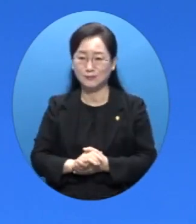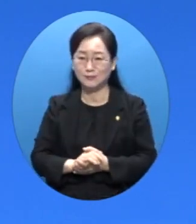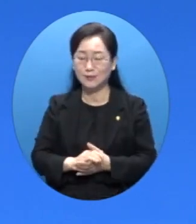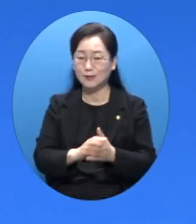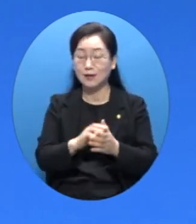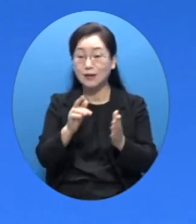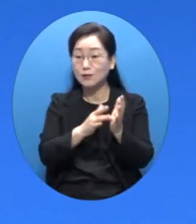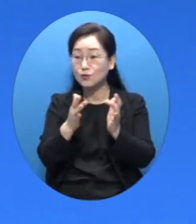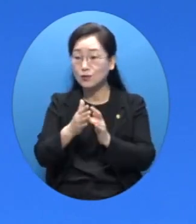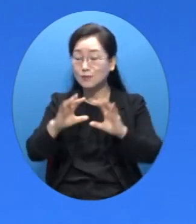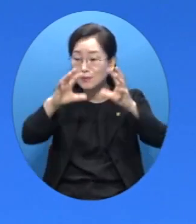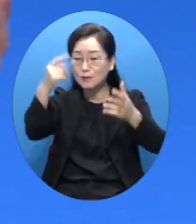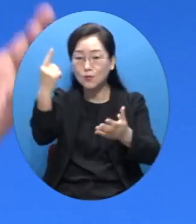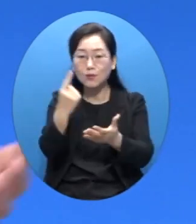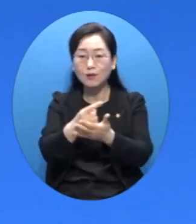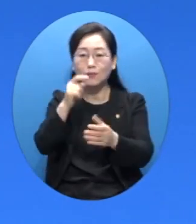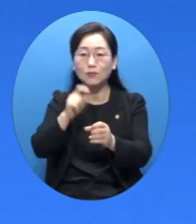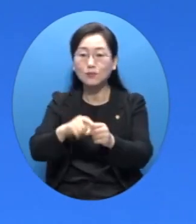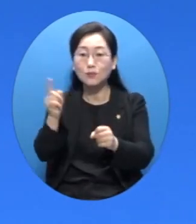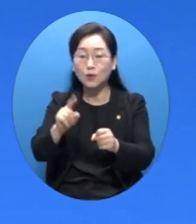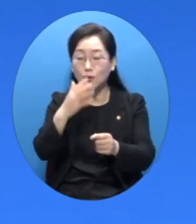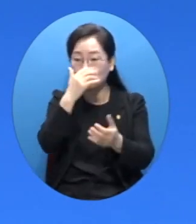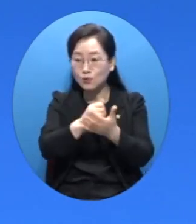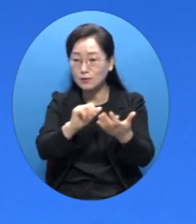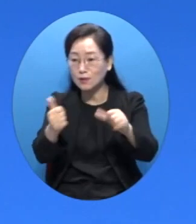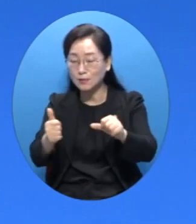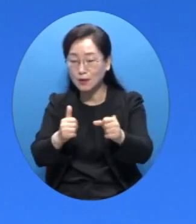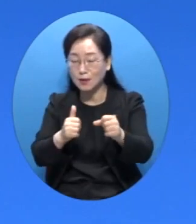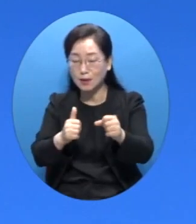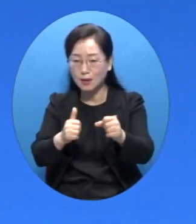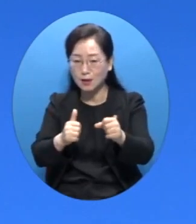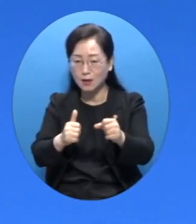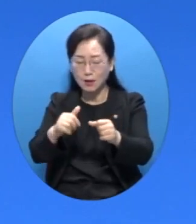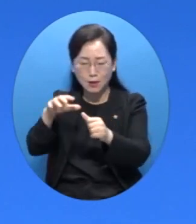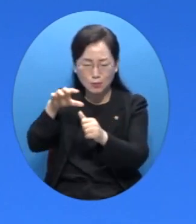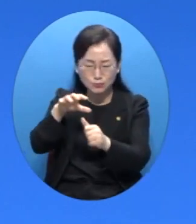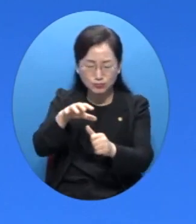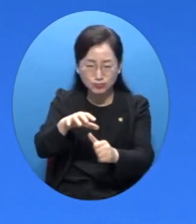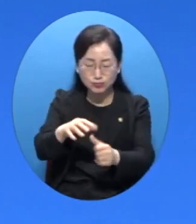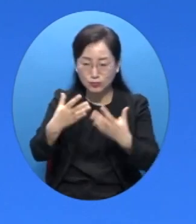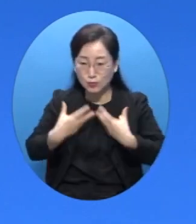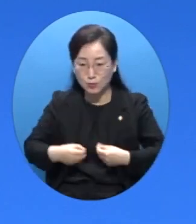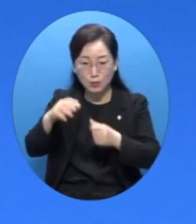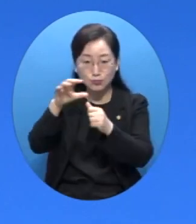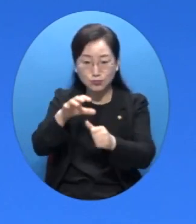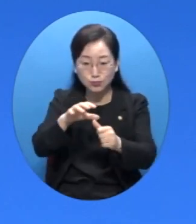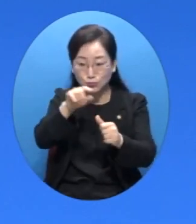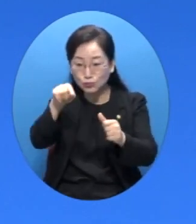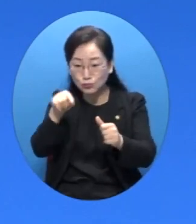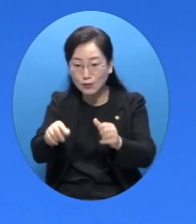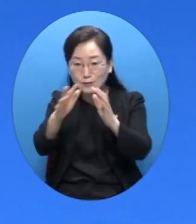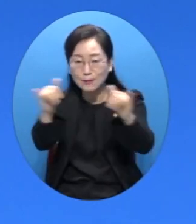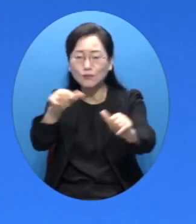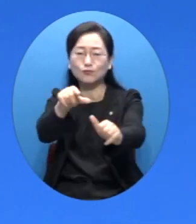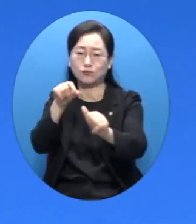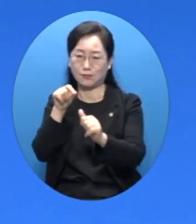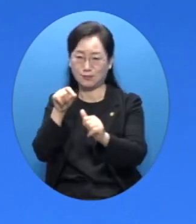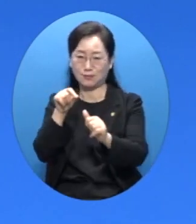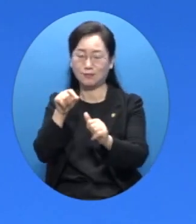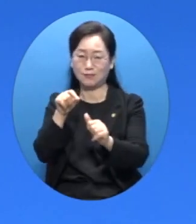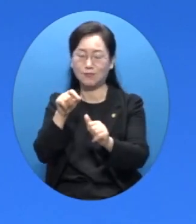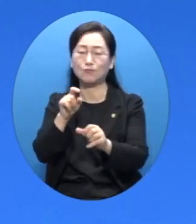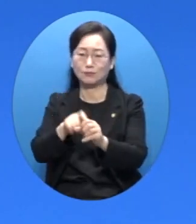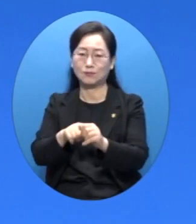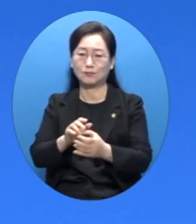예수께서 이 땅에 오신 목적은 죄와 사망의 권세 가운데 절망리에 살고 있는 우리를 구원하시기 위해 오신